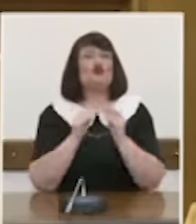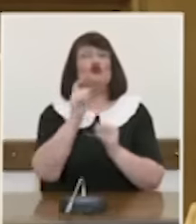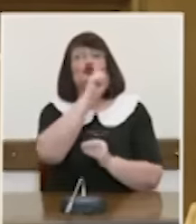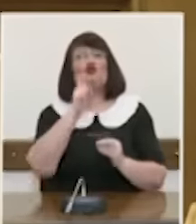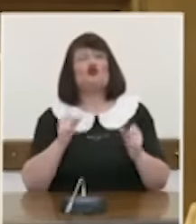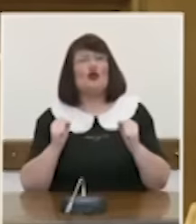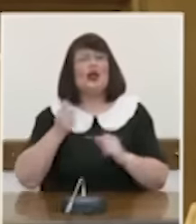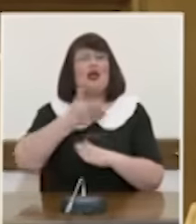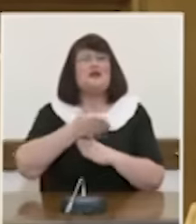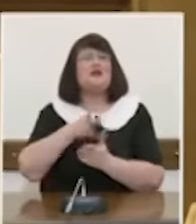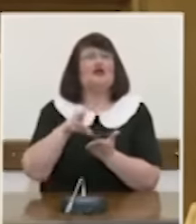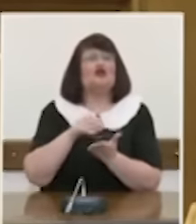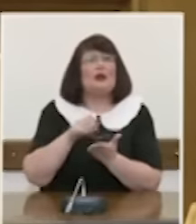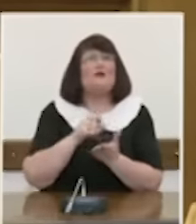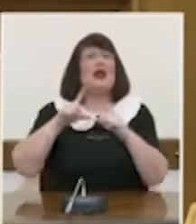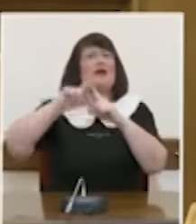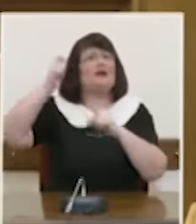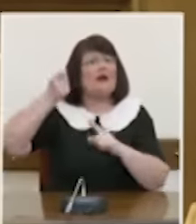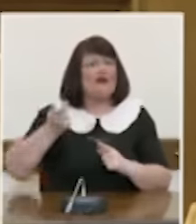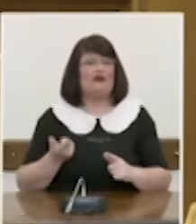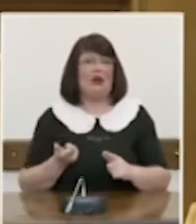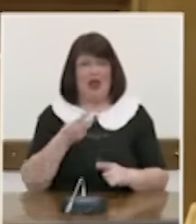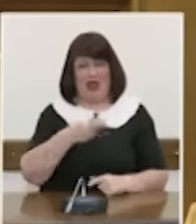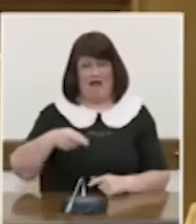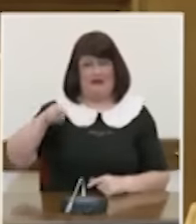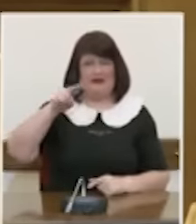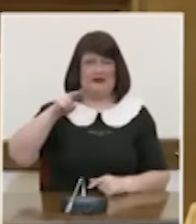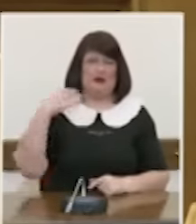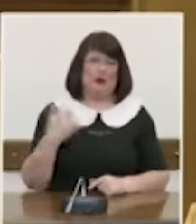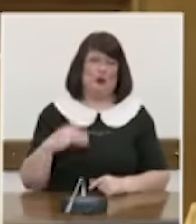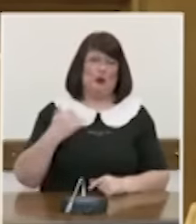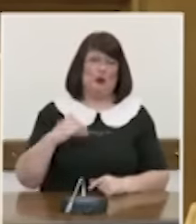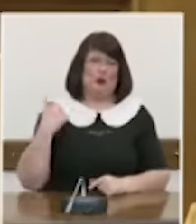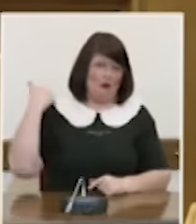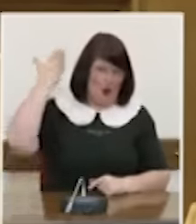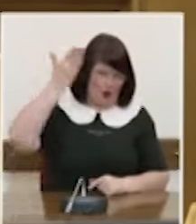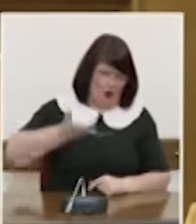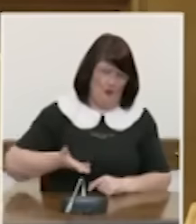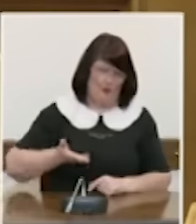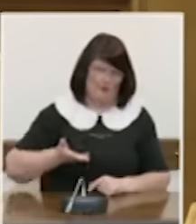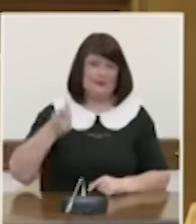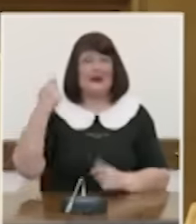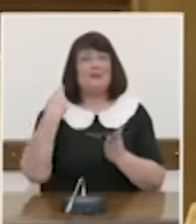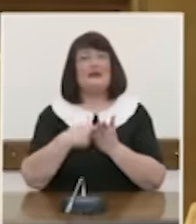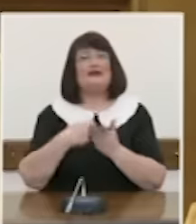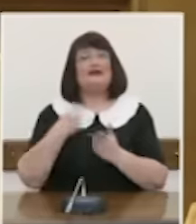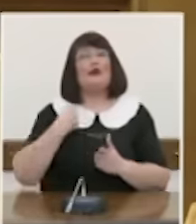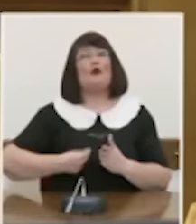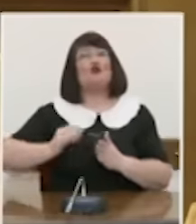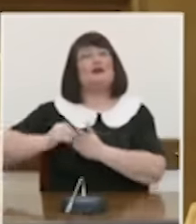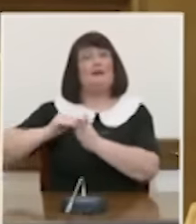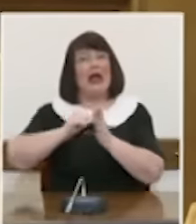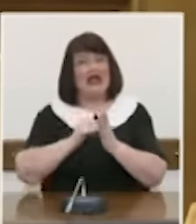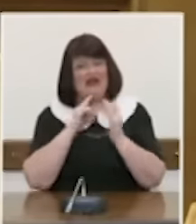το σούπερ μάρκετ, το ρεύμα έχουν αυξηθεί πάρα πολύ από τότε. Οι μισθοί των δημοσίων υπαλλήλων